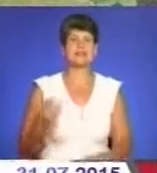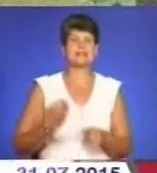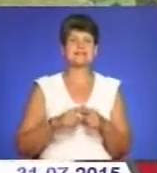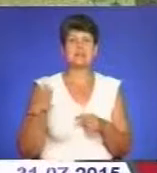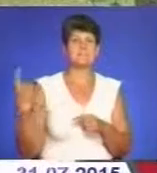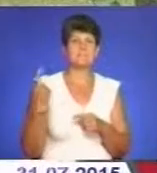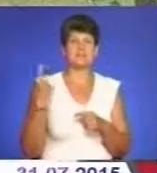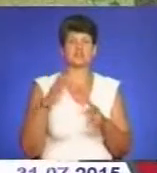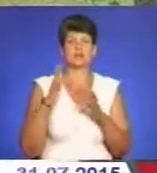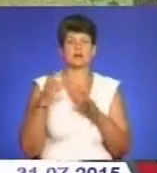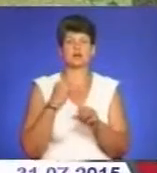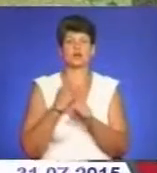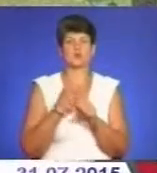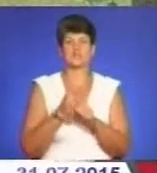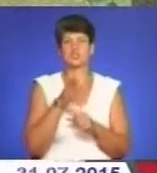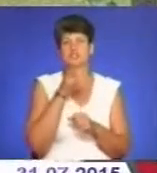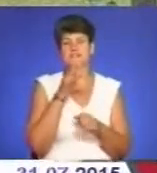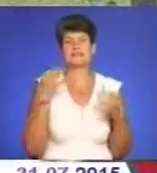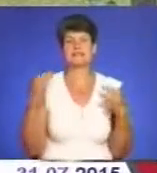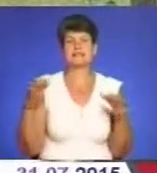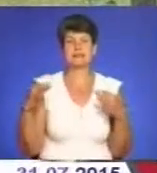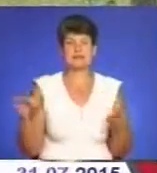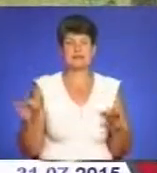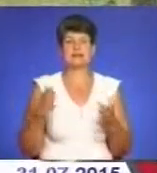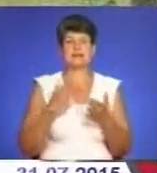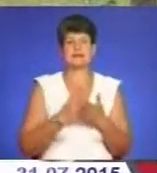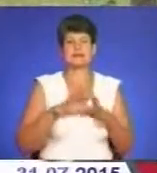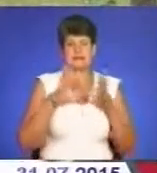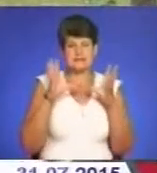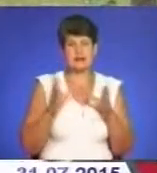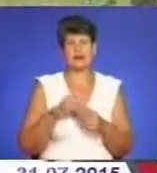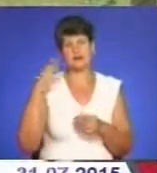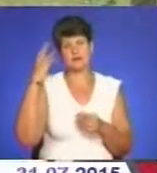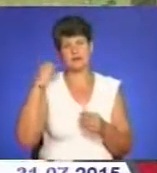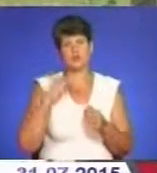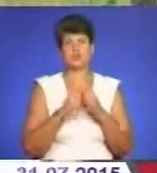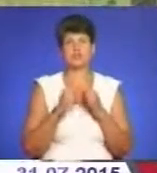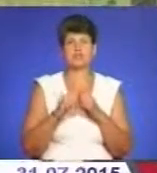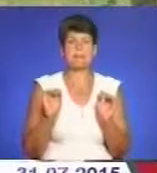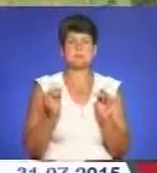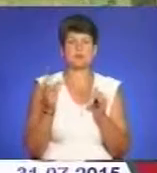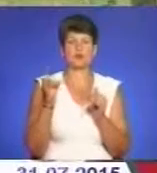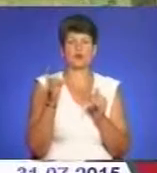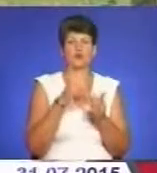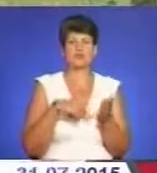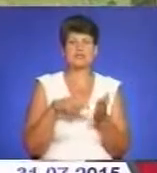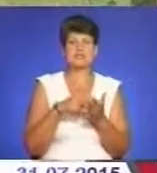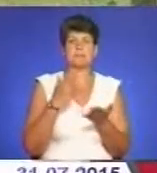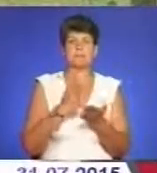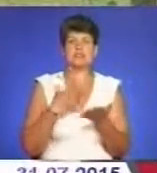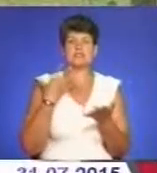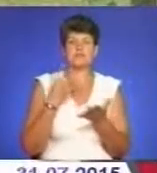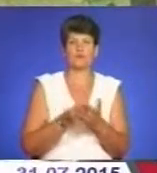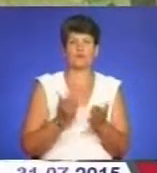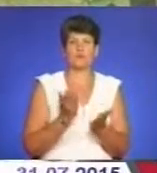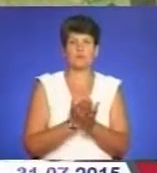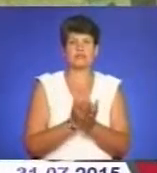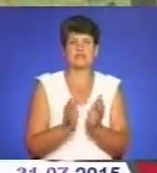часів незалежності. І оскільки існує загальна філософія, що кожен мікрорайон міста, кожен житловий масив має мати свою відпочинкову